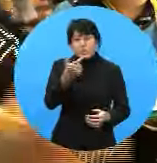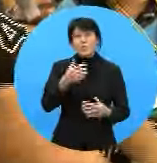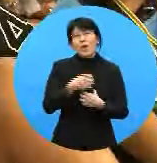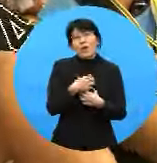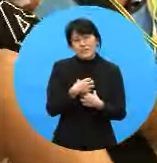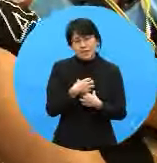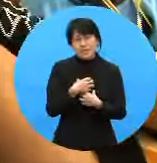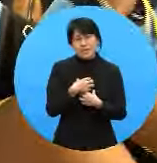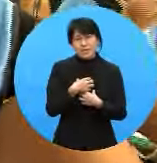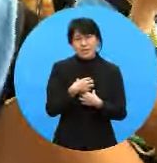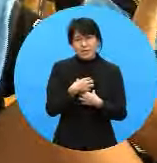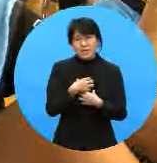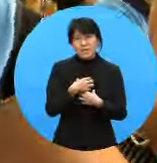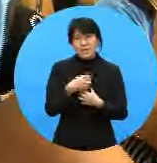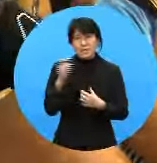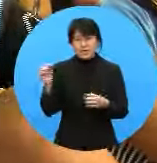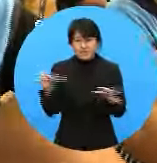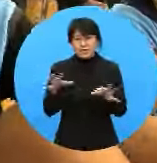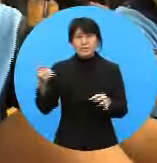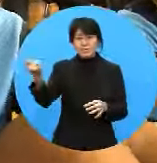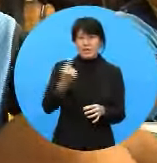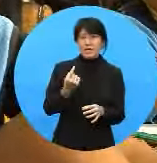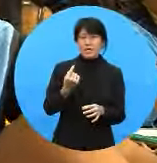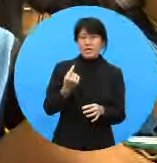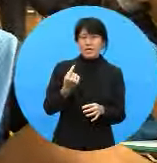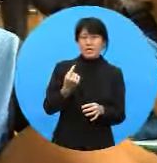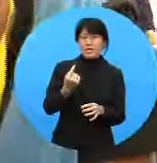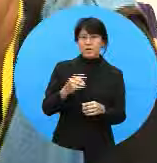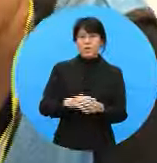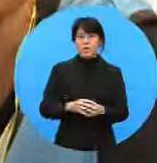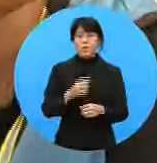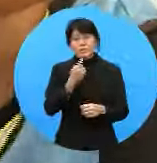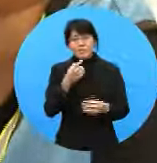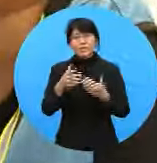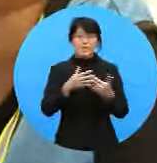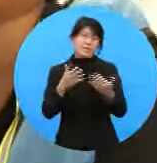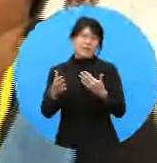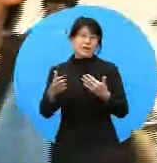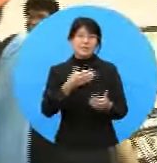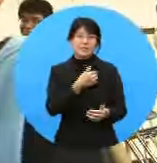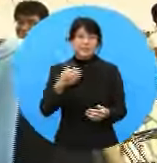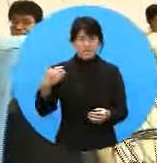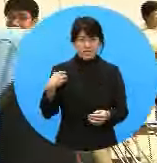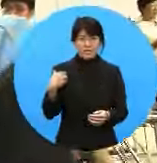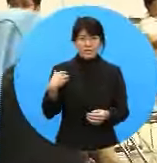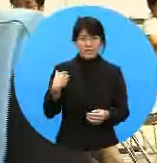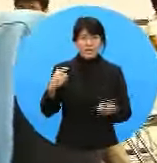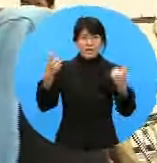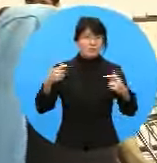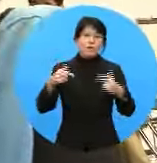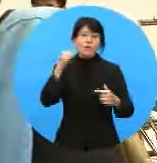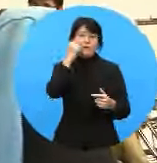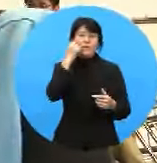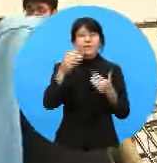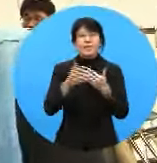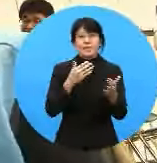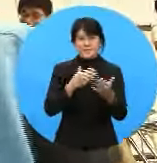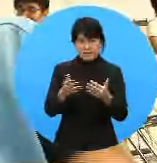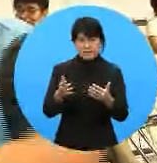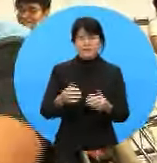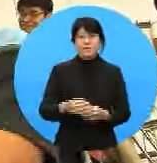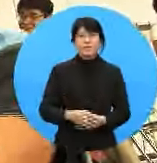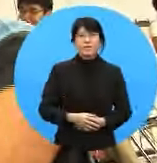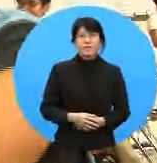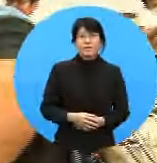少し怖かった。なんかいきなり来たところ、 不思議な体験ができた。いつもできない体験ができ